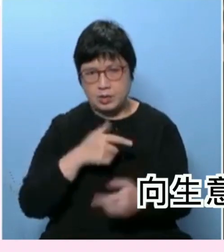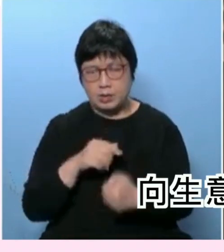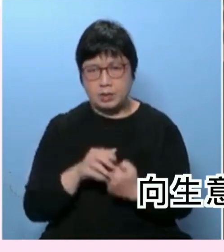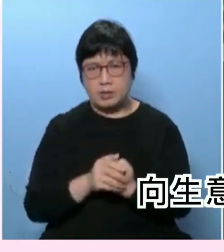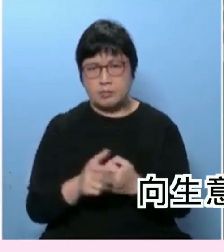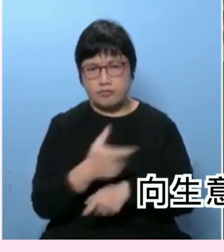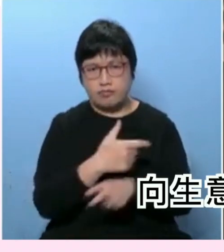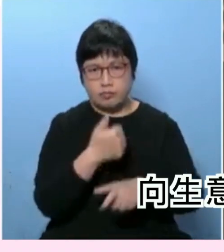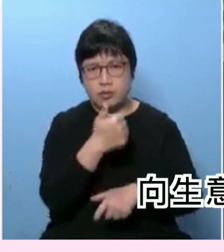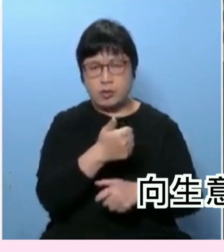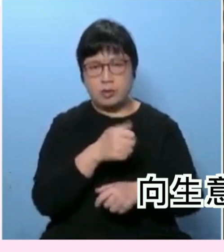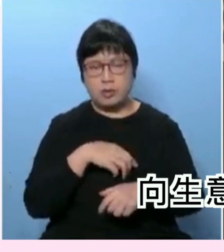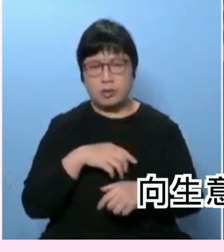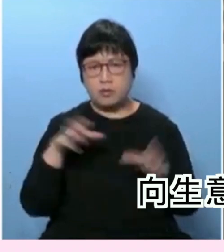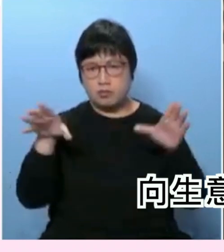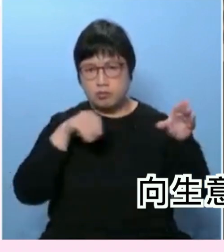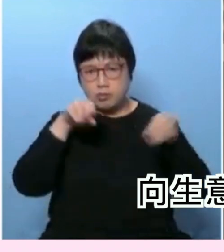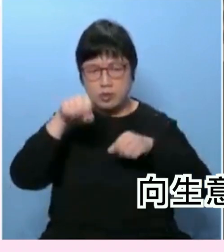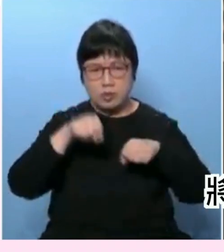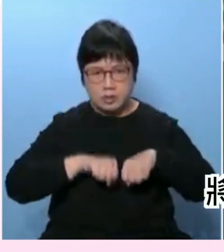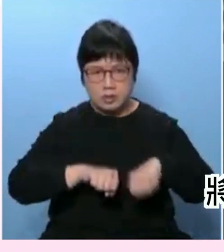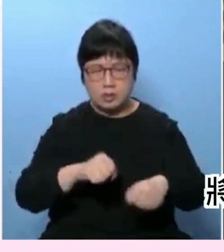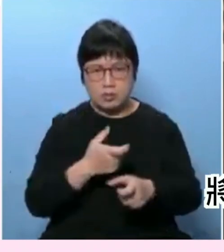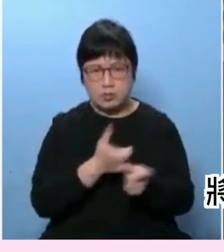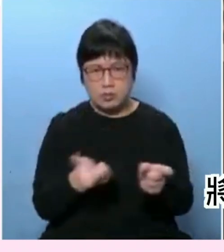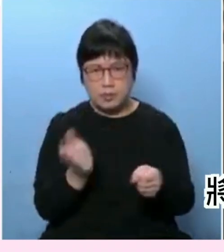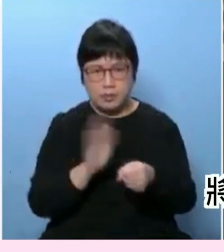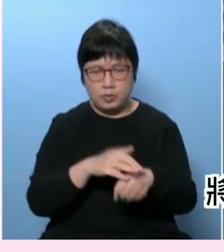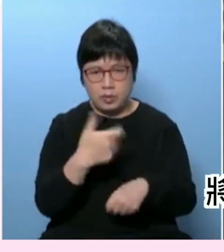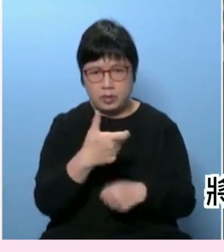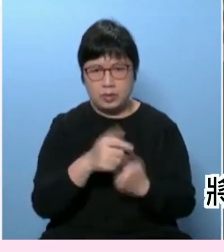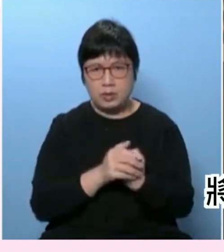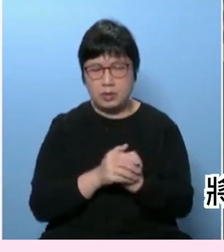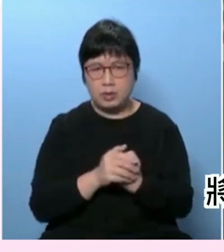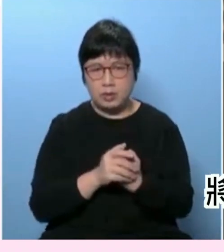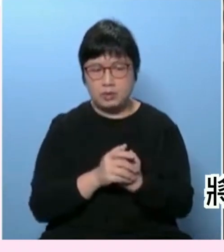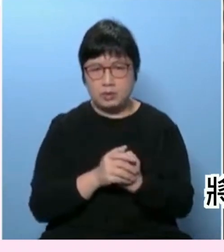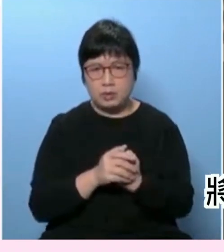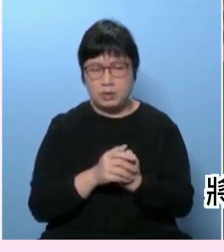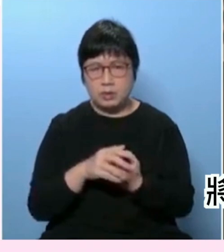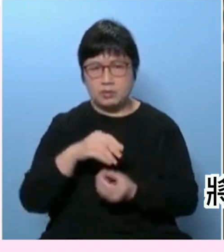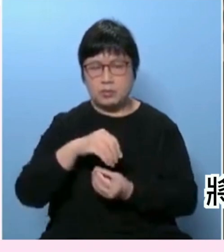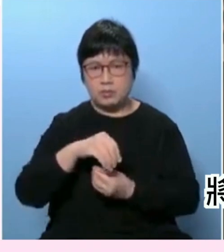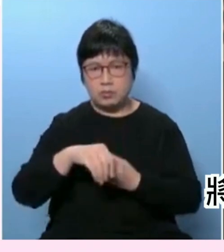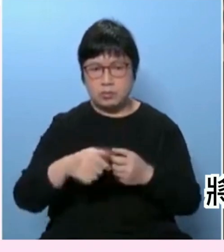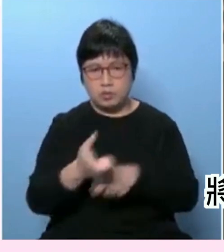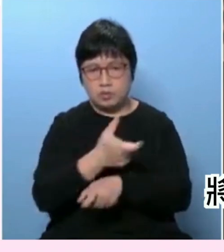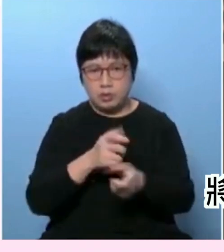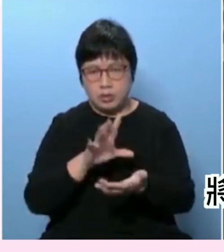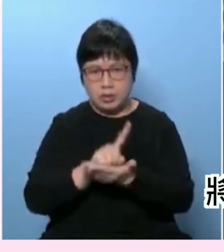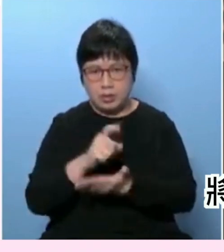隆的連鎖超市發放工資補貼，將本來財政年度稅務寬